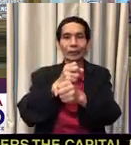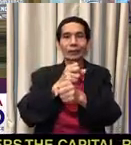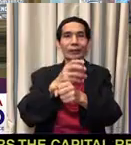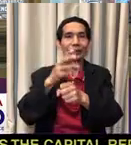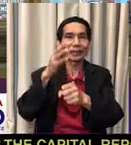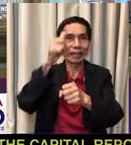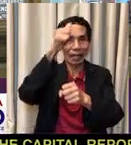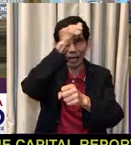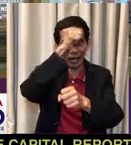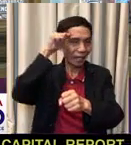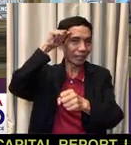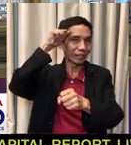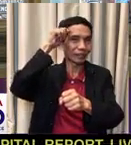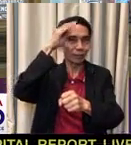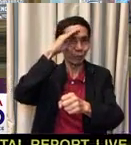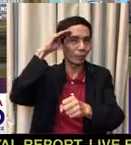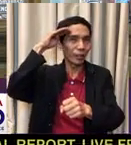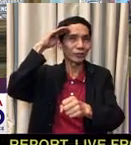Andres.